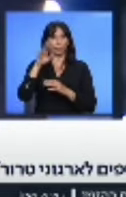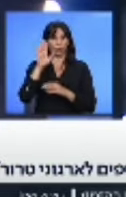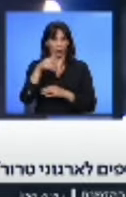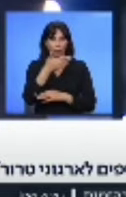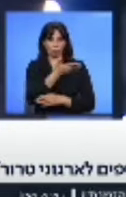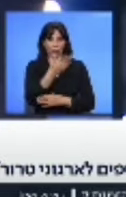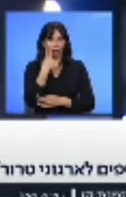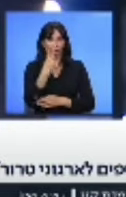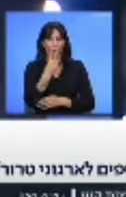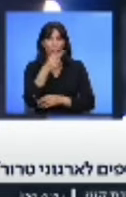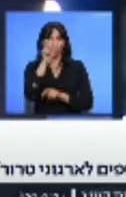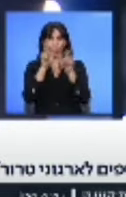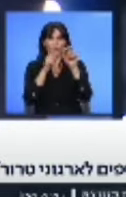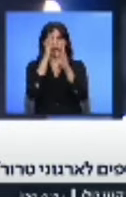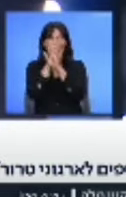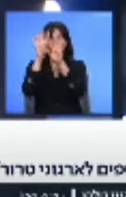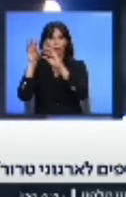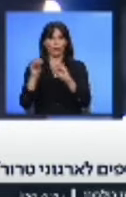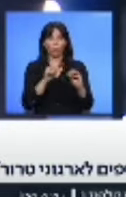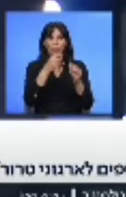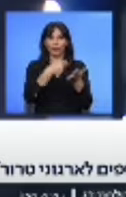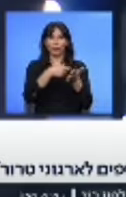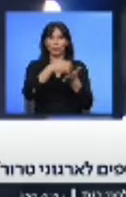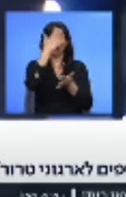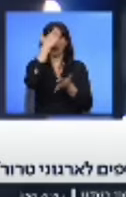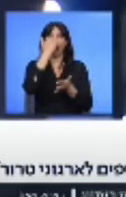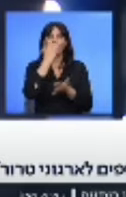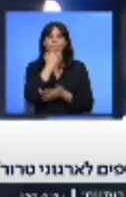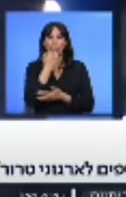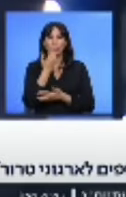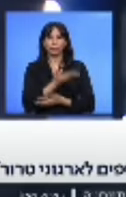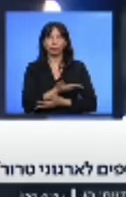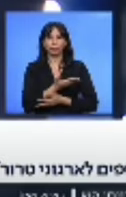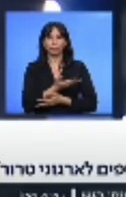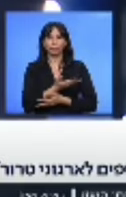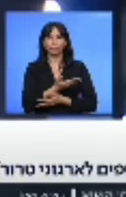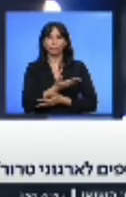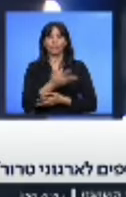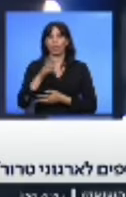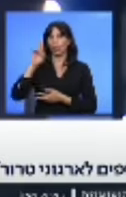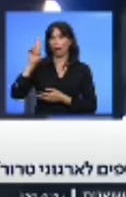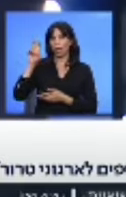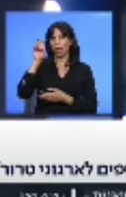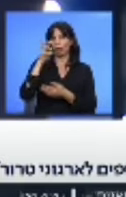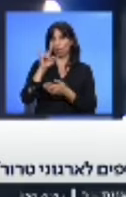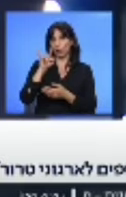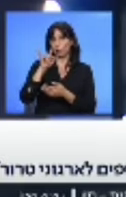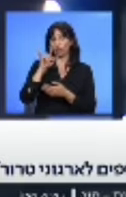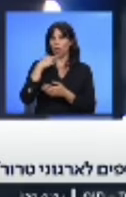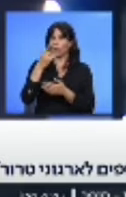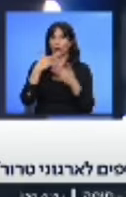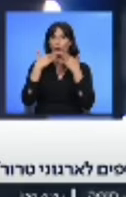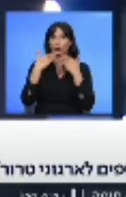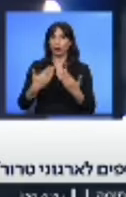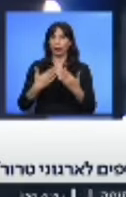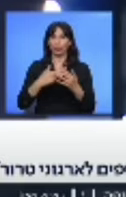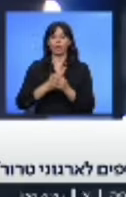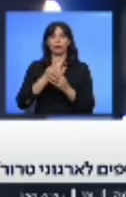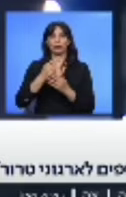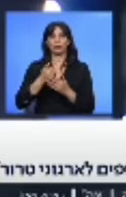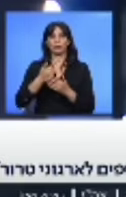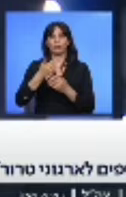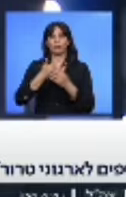הם העבירו כסף לחמאס. הם העבירו כסף ל... רזי חמד שהודה להם. רזי חמד, לגדול אויבינו,